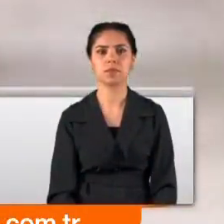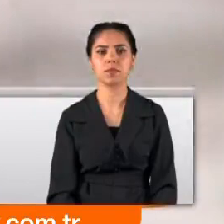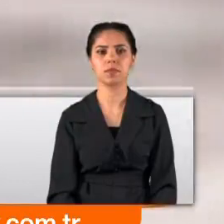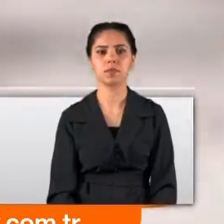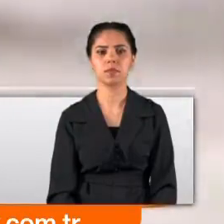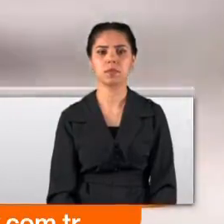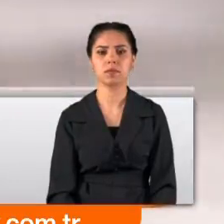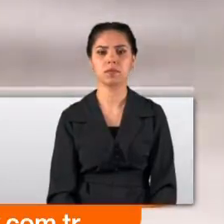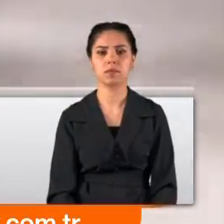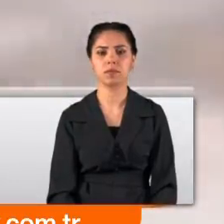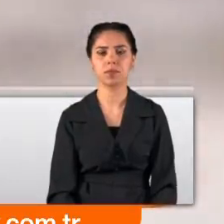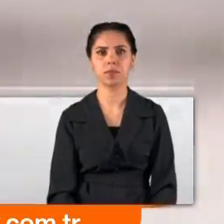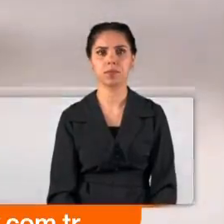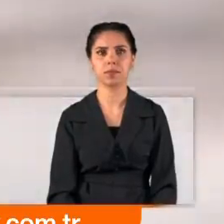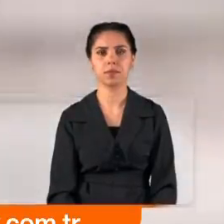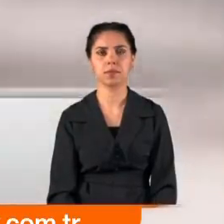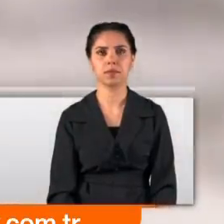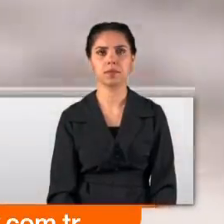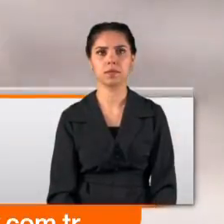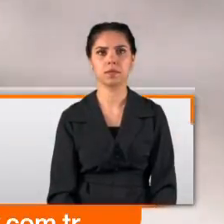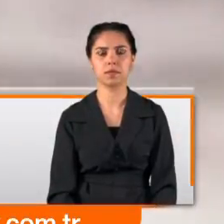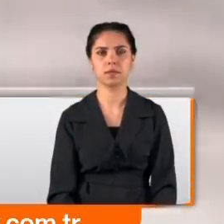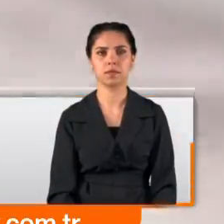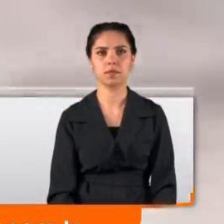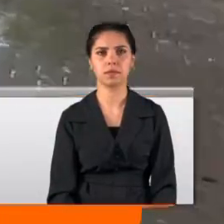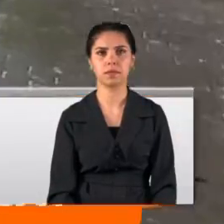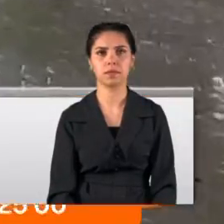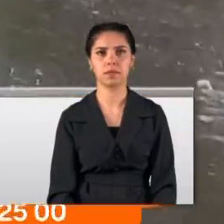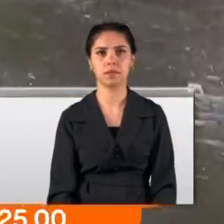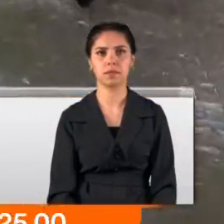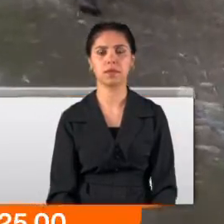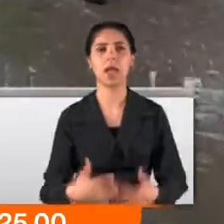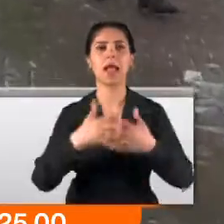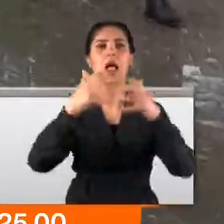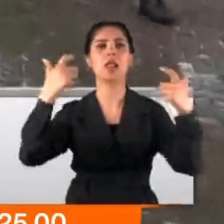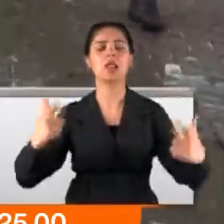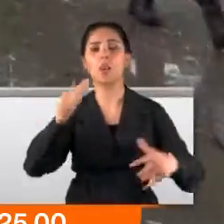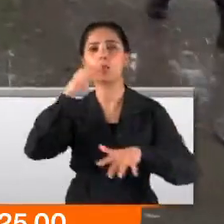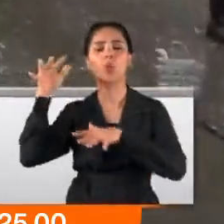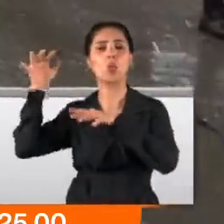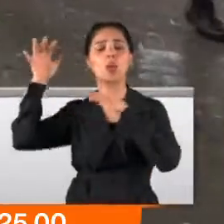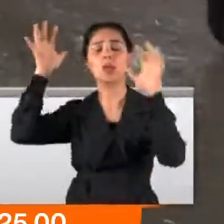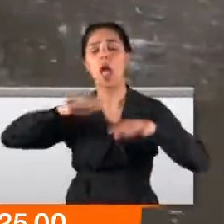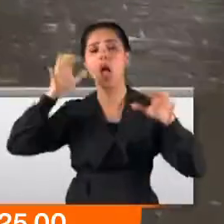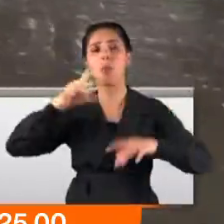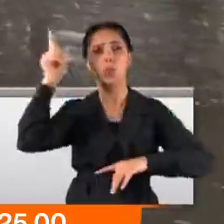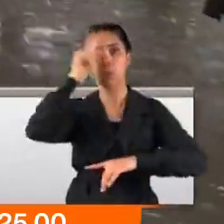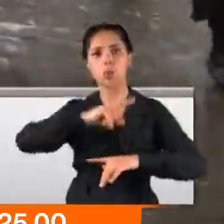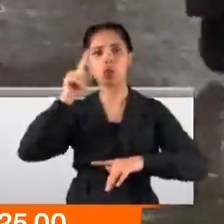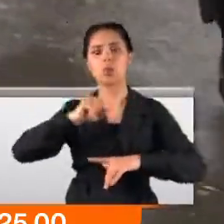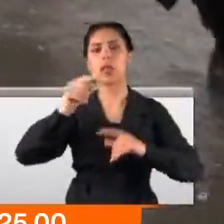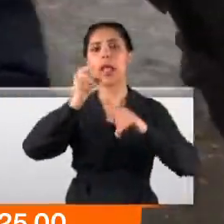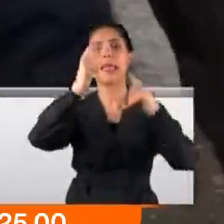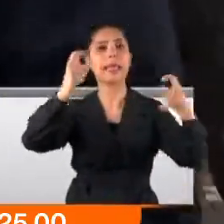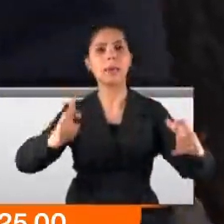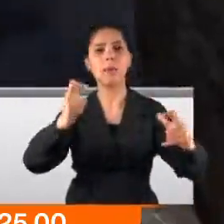Beş dakikada çayın debisi iki katına çıkmak üzere, yani çıkıyor yani şu anda. Kastamonu'da yaşanan şiddetli yağış özellikle İnebolu bölgesini